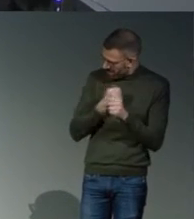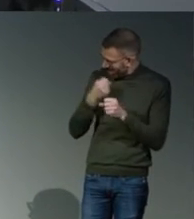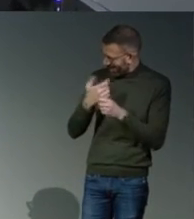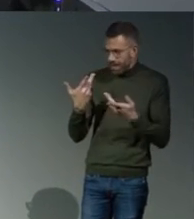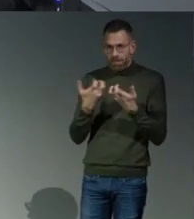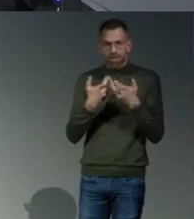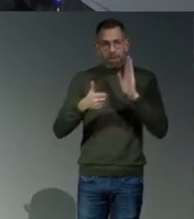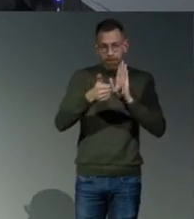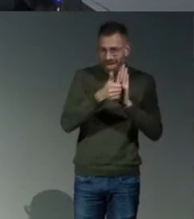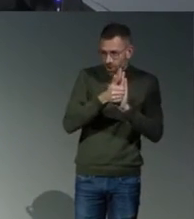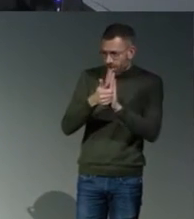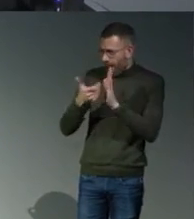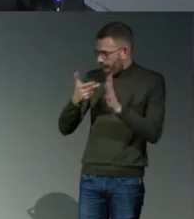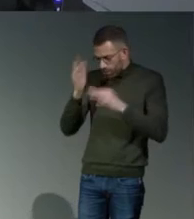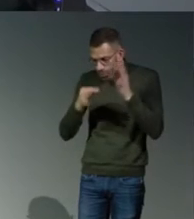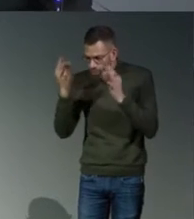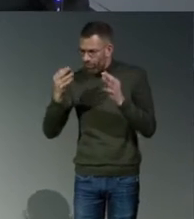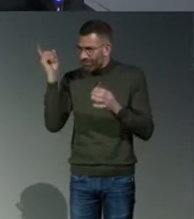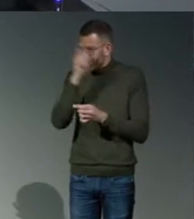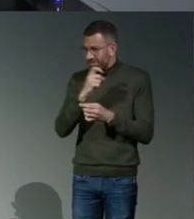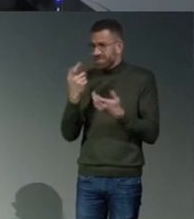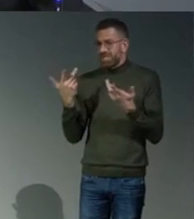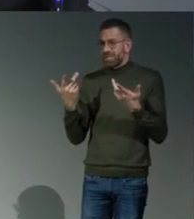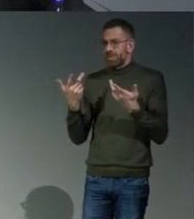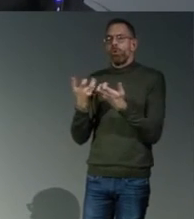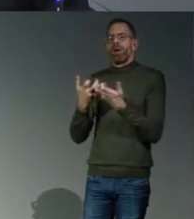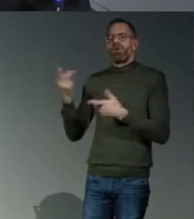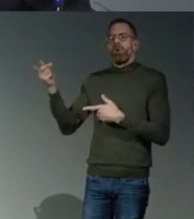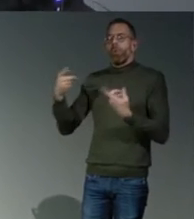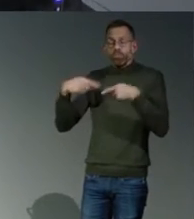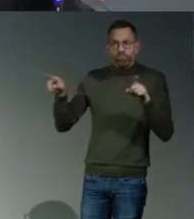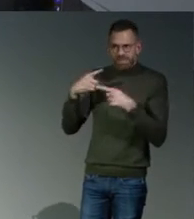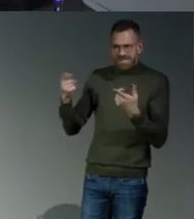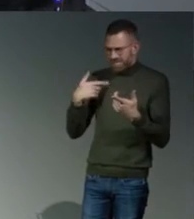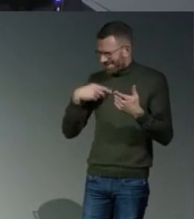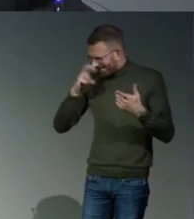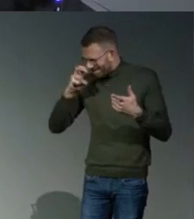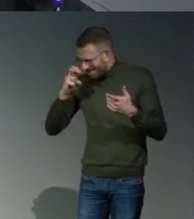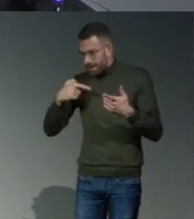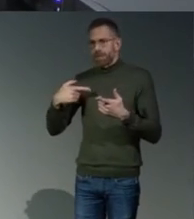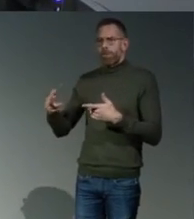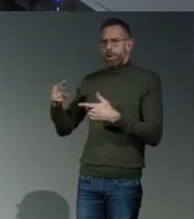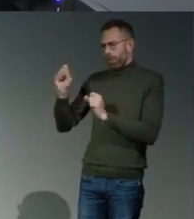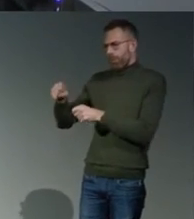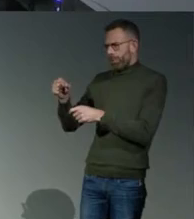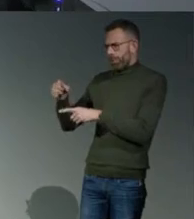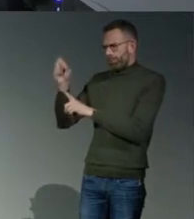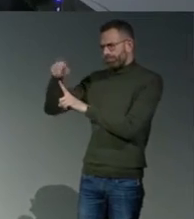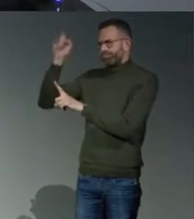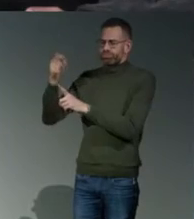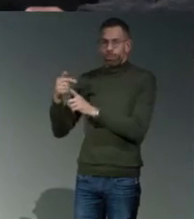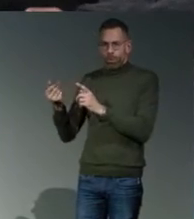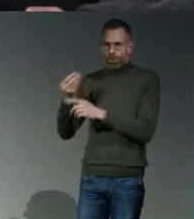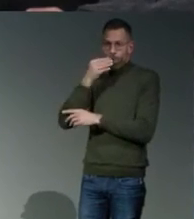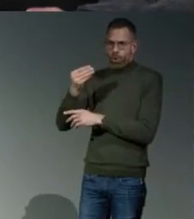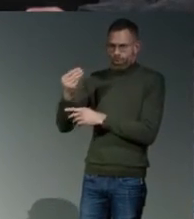voix, un peu comme un musicien ou une musicienne, quand il n'arrive pas à trouver le truc, il a un diapason, et puis il le cogne, et puis il trouve le hut, et hop, il démarre. Vous avez beau être des